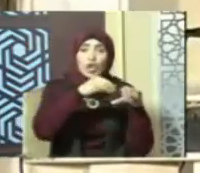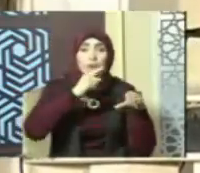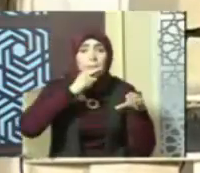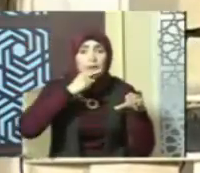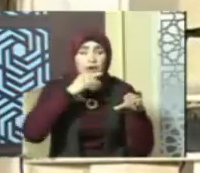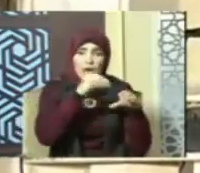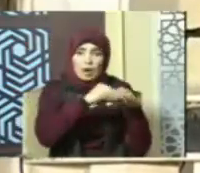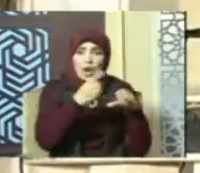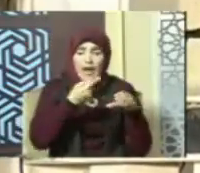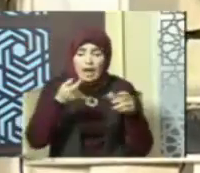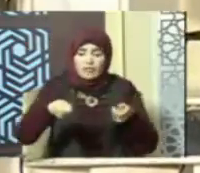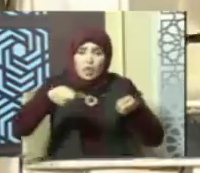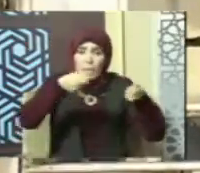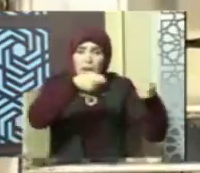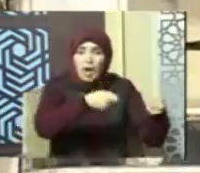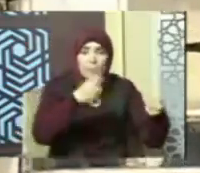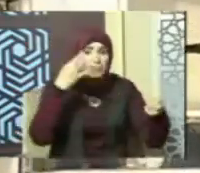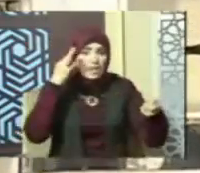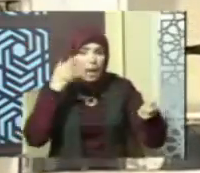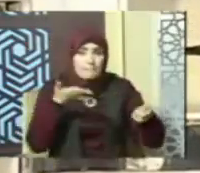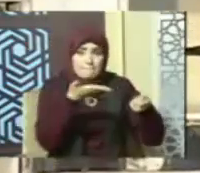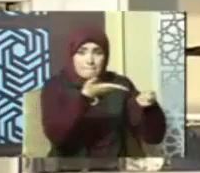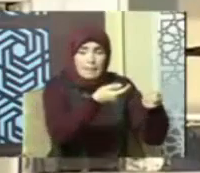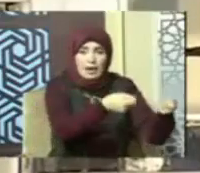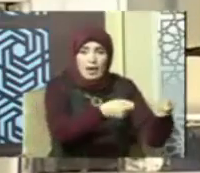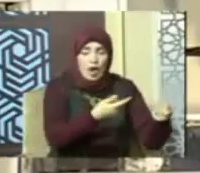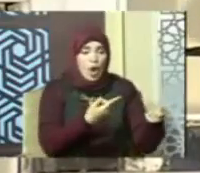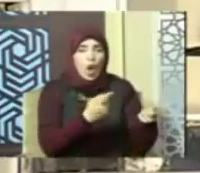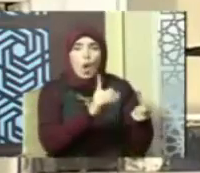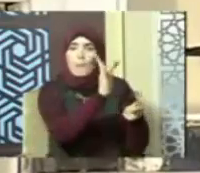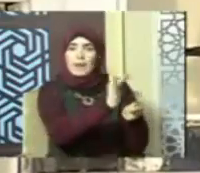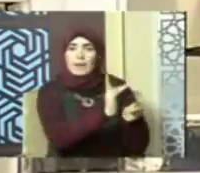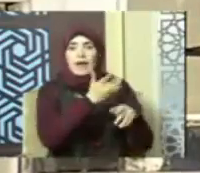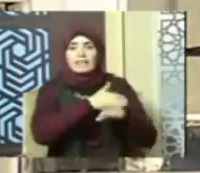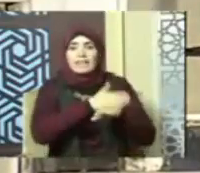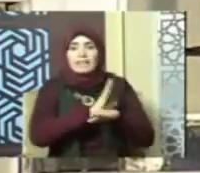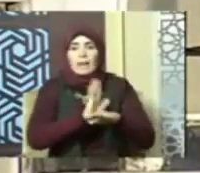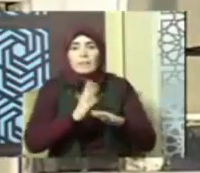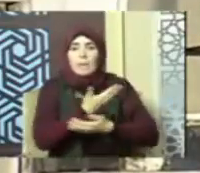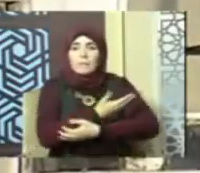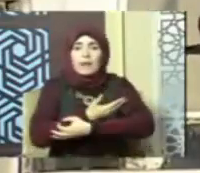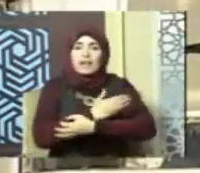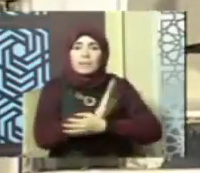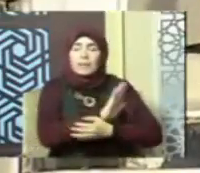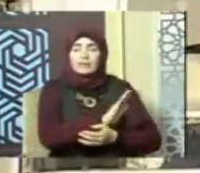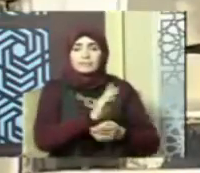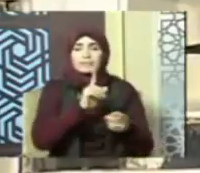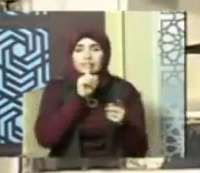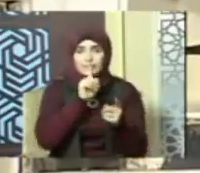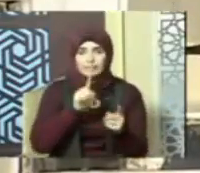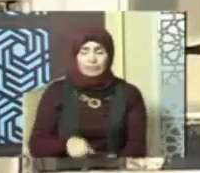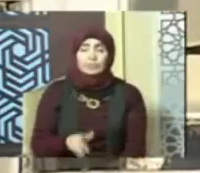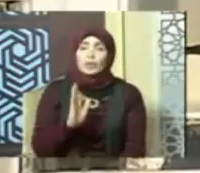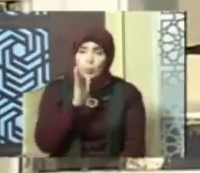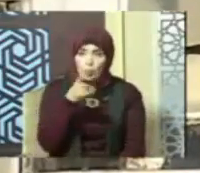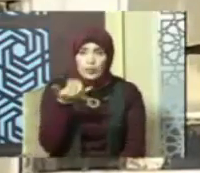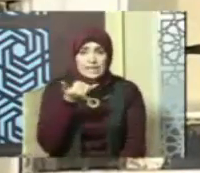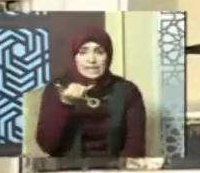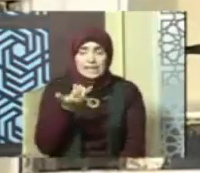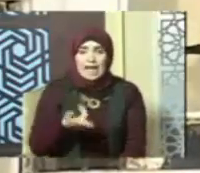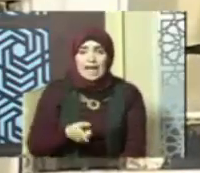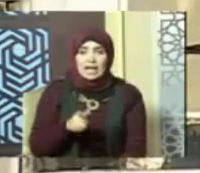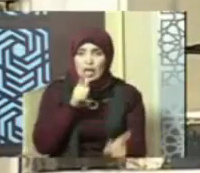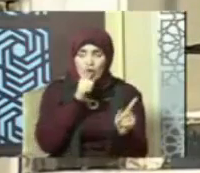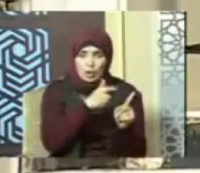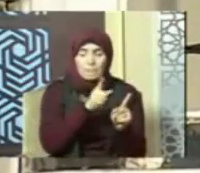رزقها على طبق من ذهب، كما كان يجد سيدنا زكريا أن لك هذا، كانت تقول هو من عند